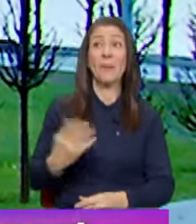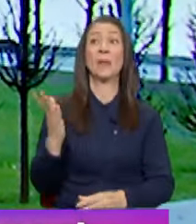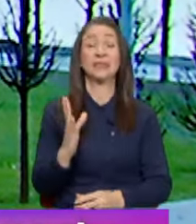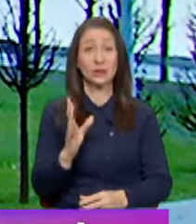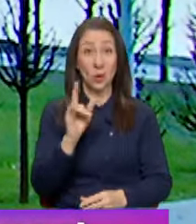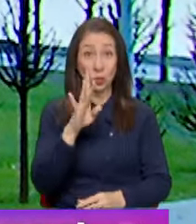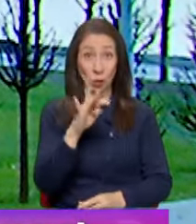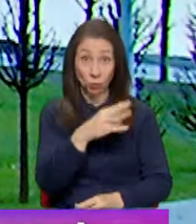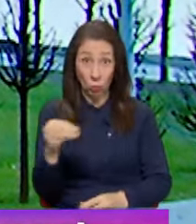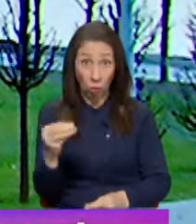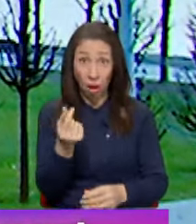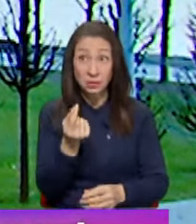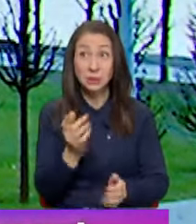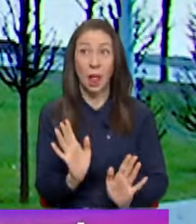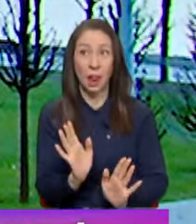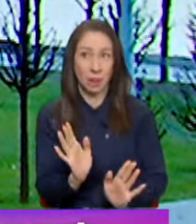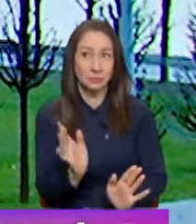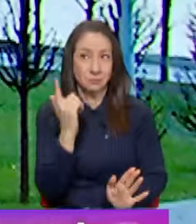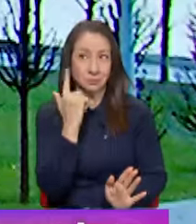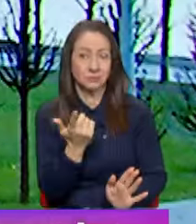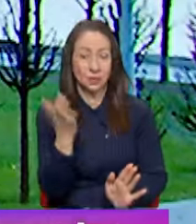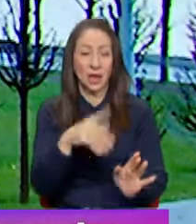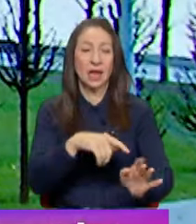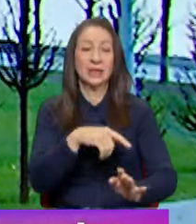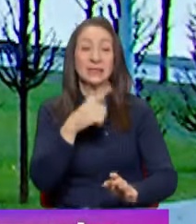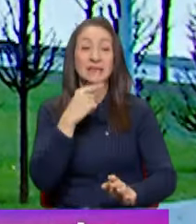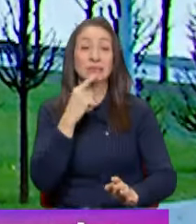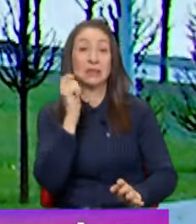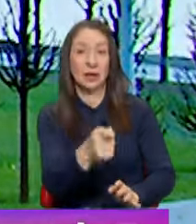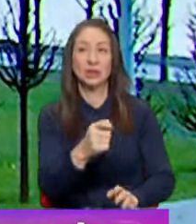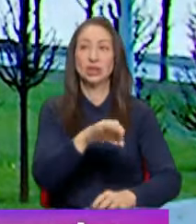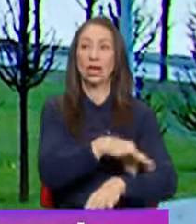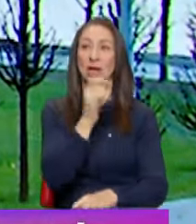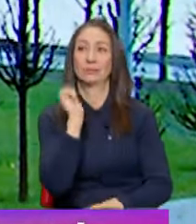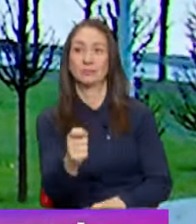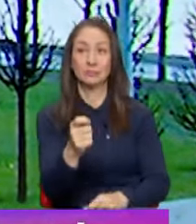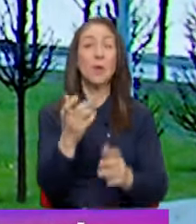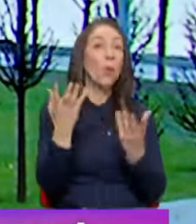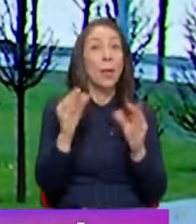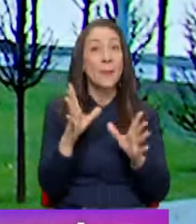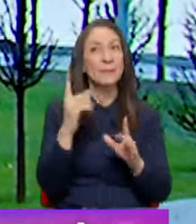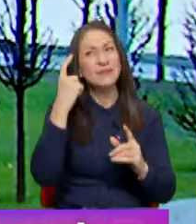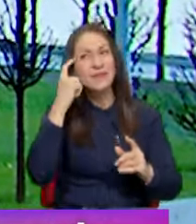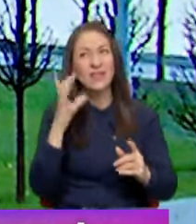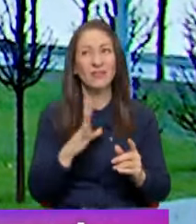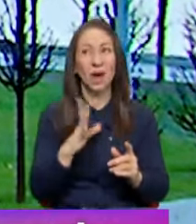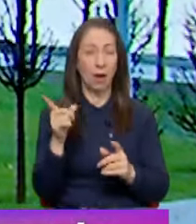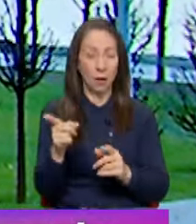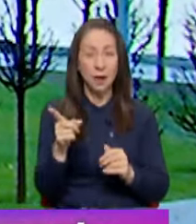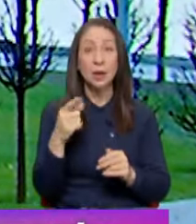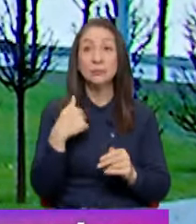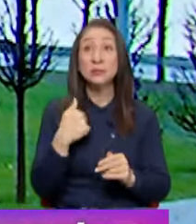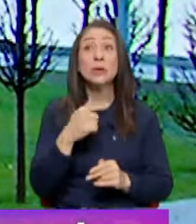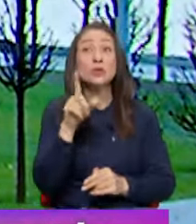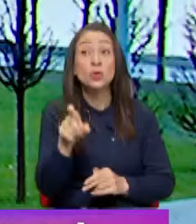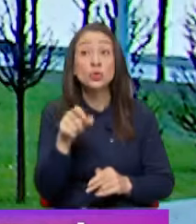14 milyon Bir de sayıları da az değil Sonra sarı kart Kırmızı kartlar falan gündeme gelebilir bir yaklaşım sergiliyor O zaman biz